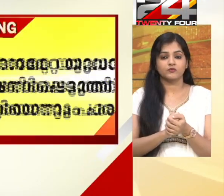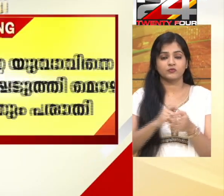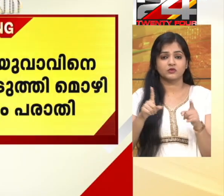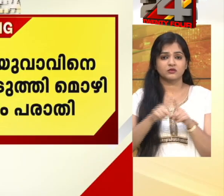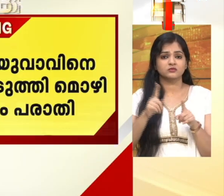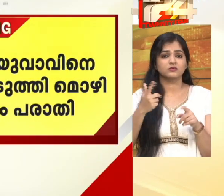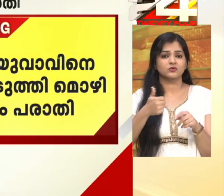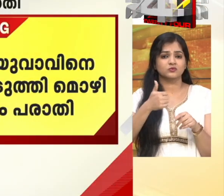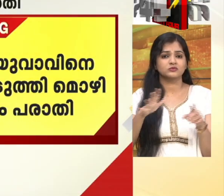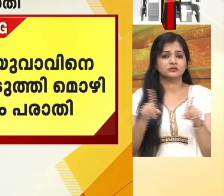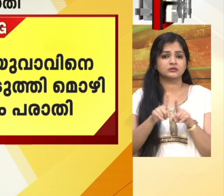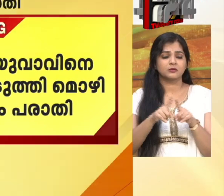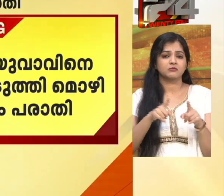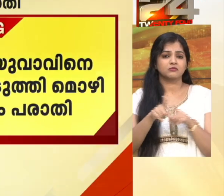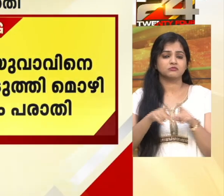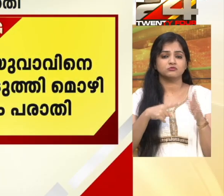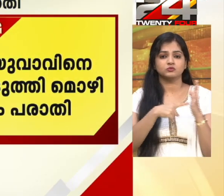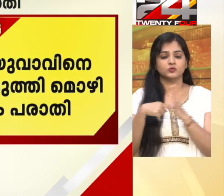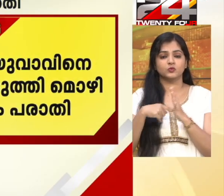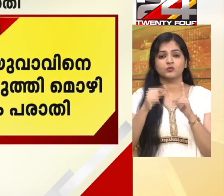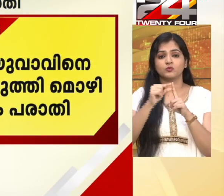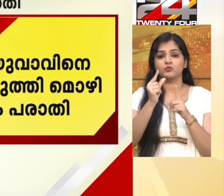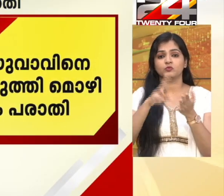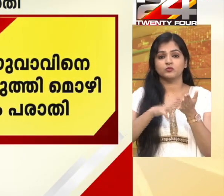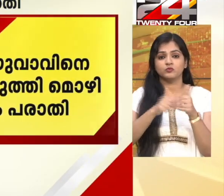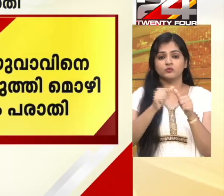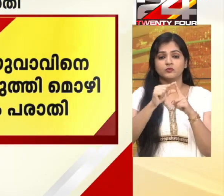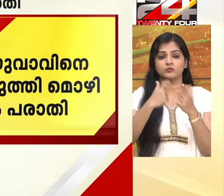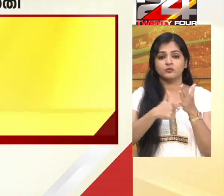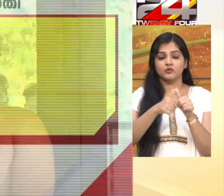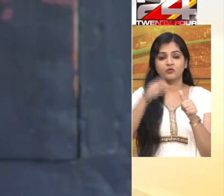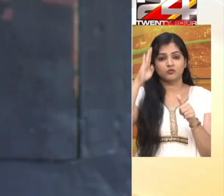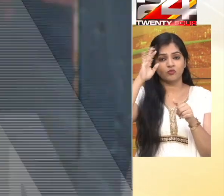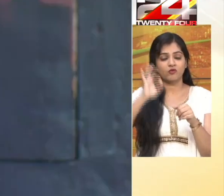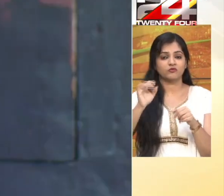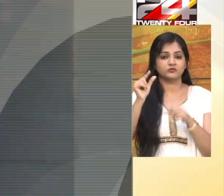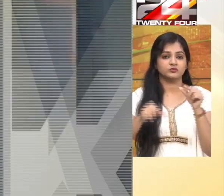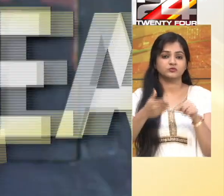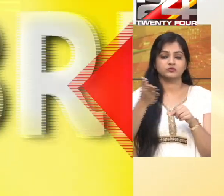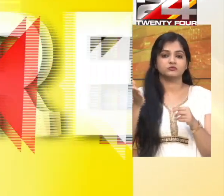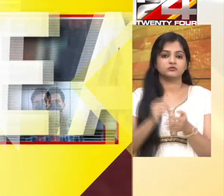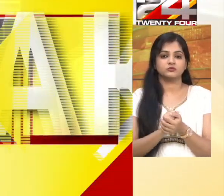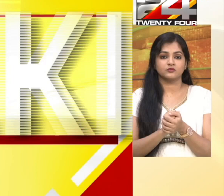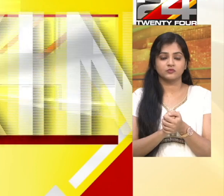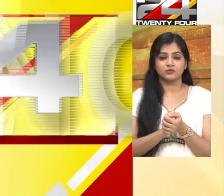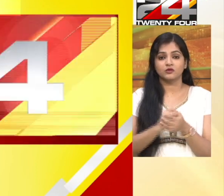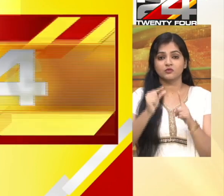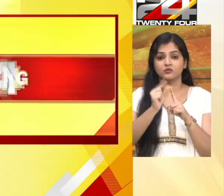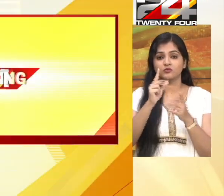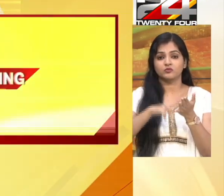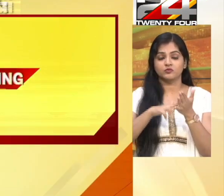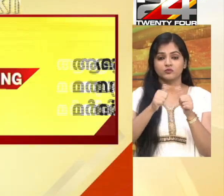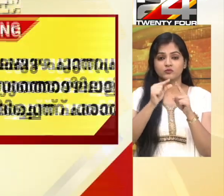പുന്നപ്പുറ സ്റ്റേഷനിൽ നിന്നുണ്ടായി പുന്നപ്പുറയിലെ ഉദ്യോഗസ്ഥരും ഒപ്പം അവിടെ ഉണ്ടായി നിയോഗിക്കപ്പെട്ടിരുന്ന ക്യാമ്പിലെ ഉദ്യോഗസ്ഥരും പുന്നപ്പുറ സ്റ്റേഷനിലെ അല്ലപ്പുഴ പുന്നപ്പുറ പോലീസ് സ്റ്റേഷനിലെ